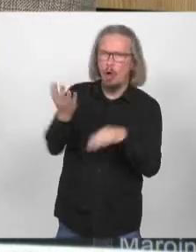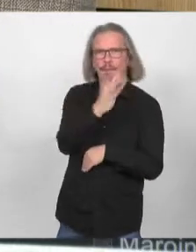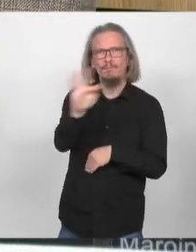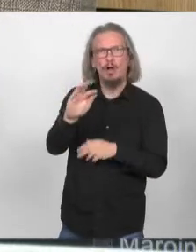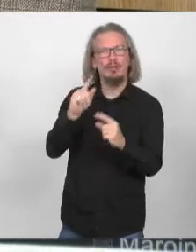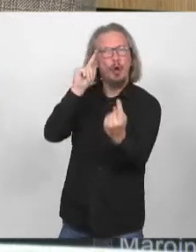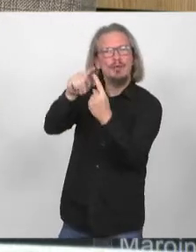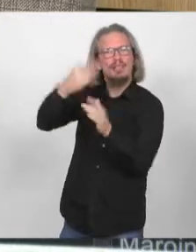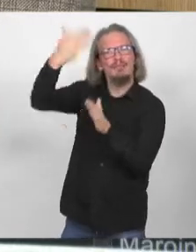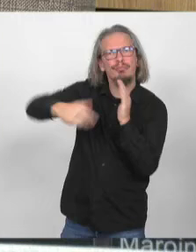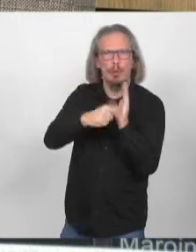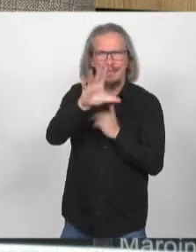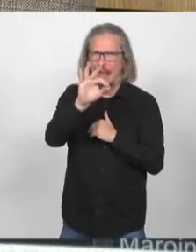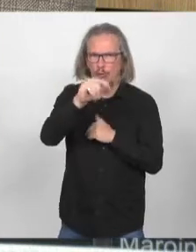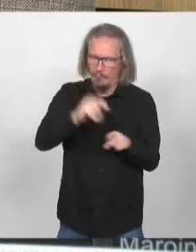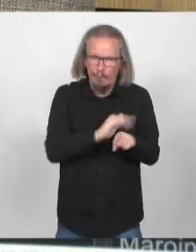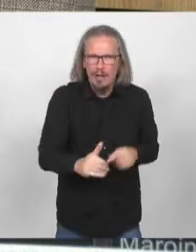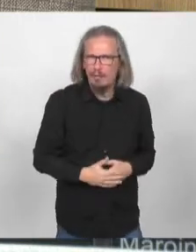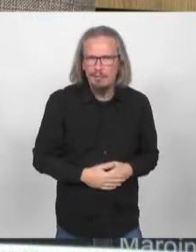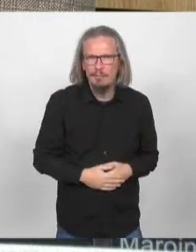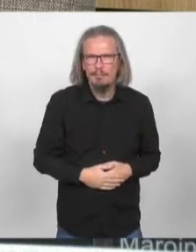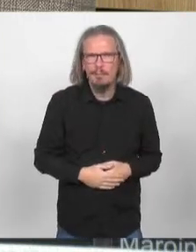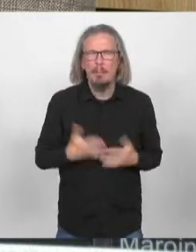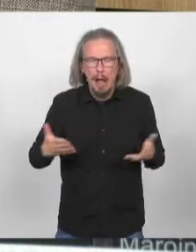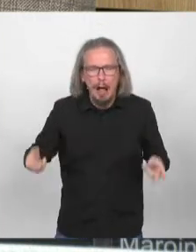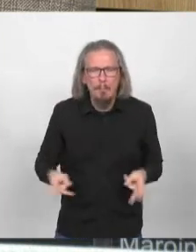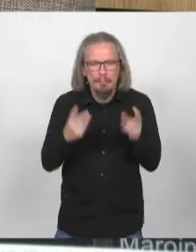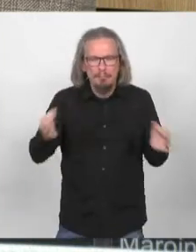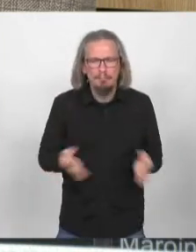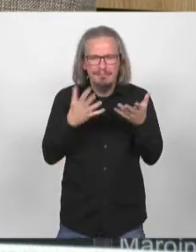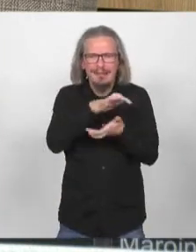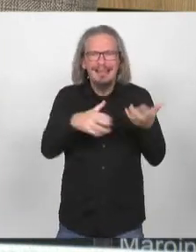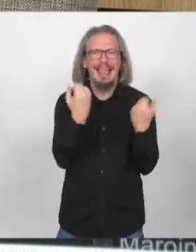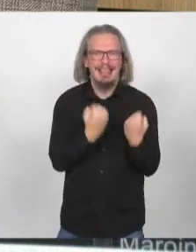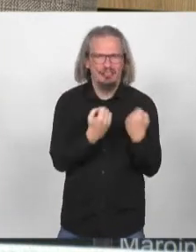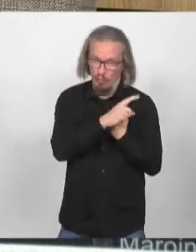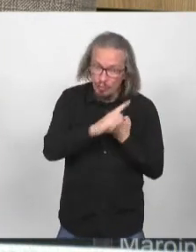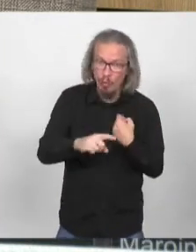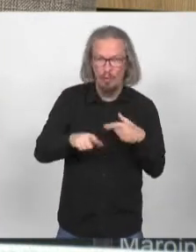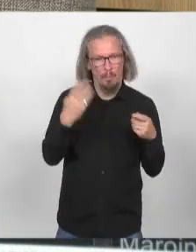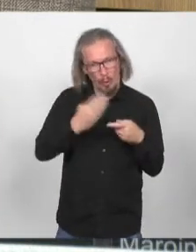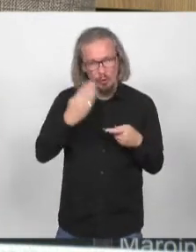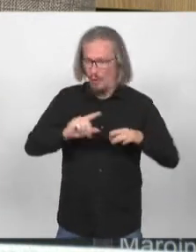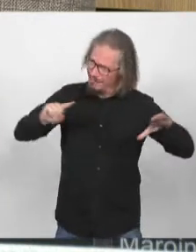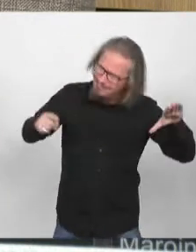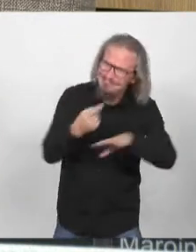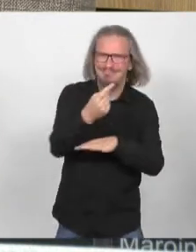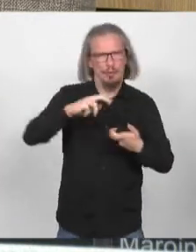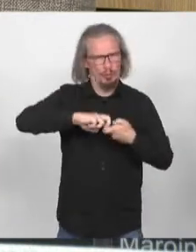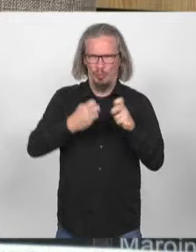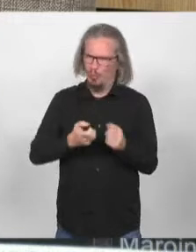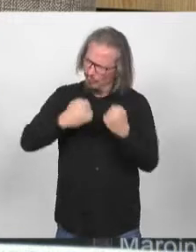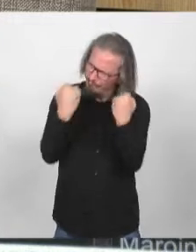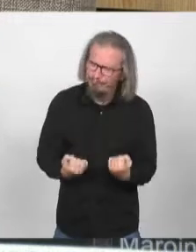pour 2050. Ce n'est donc pas qu'une solution conjoncturelle à la crise énergétique, c'est aussi une nécessité structurelle à la crise